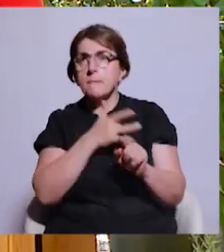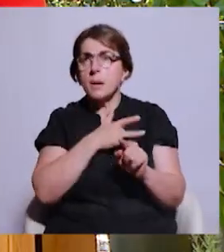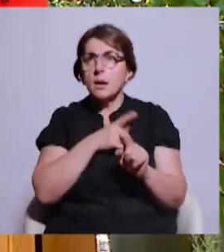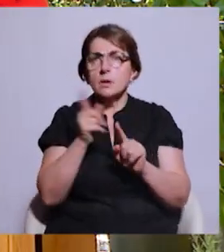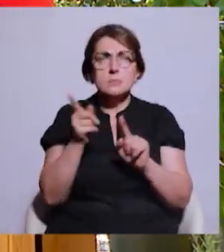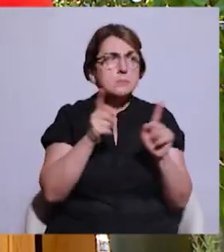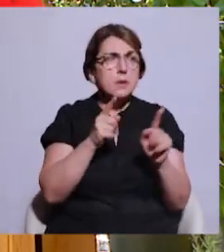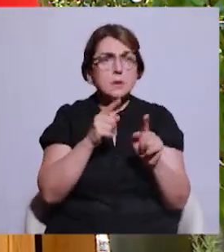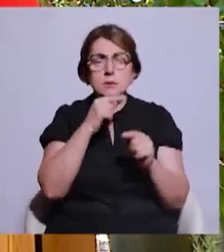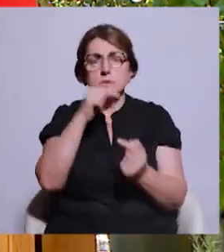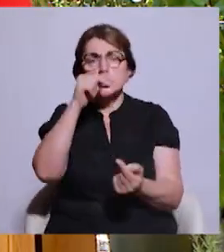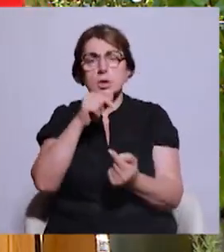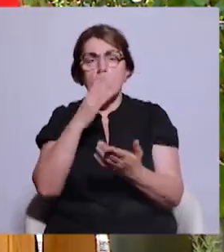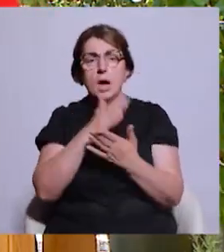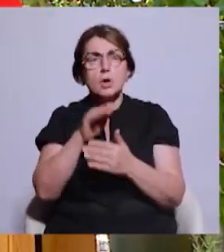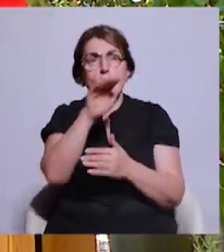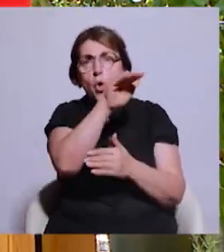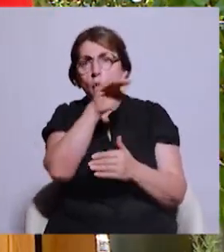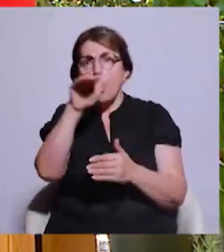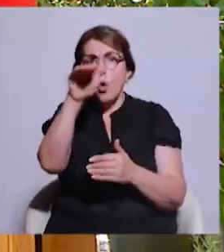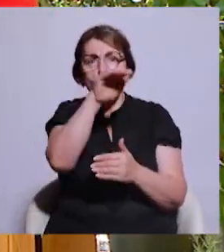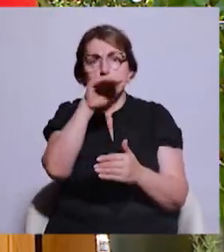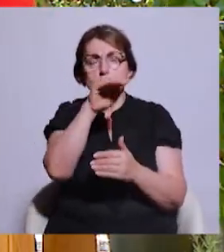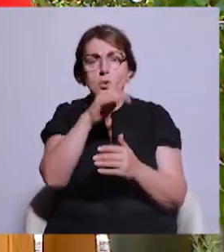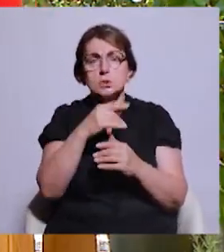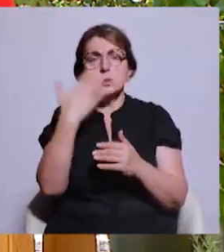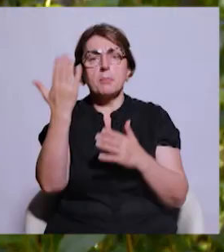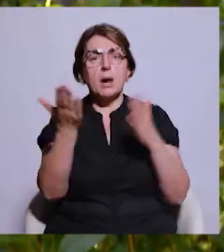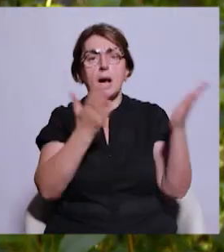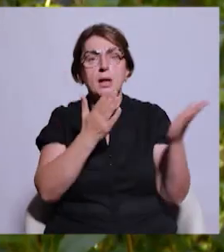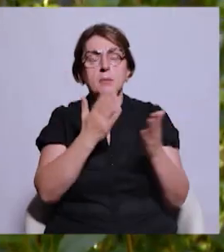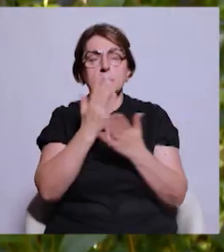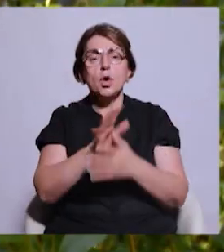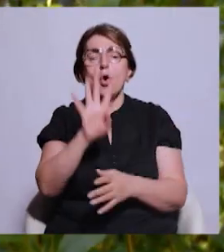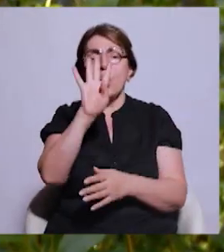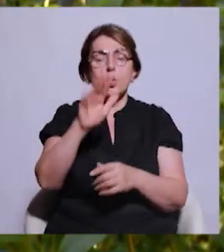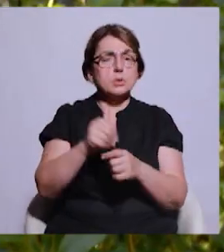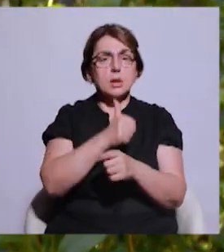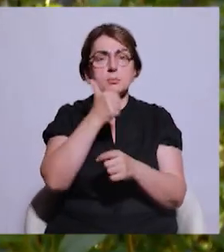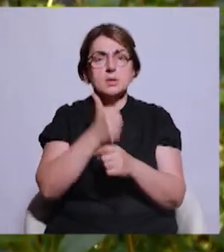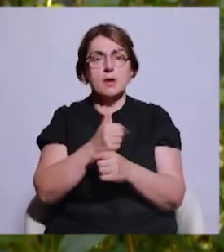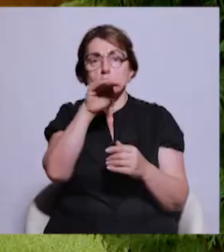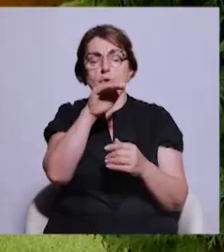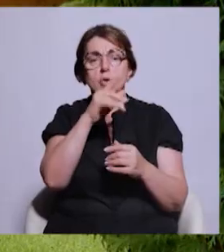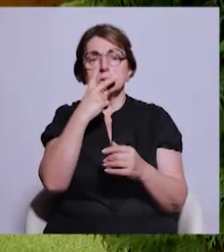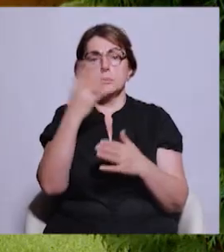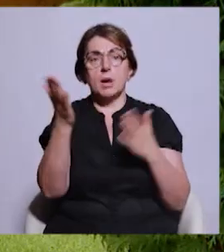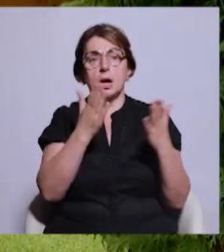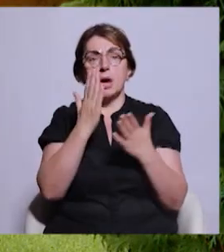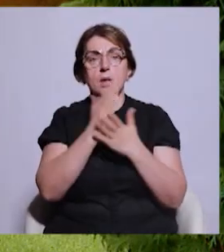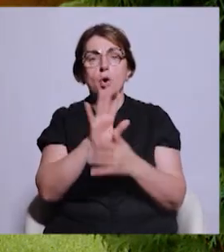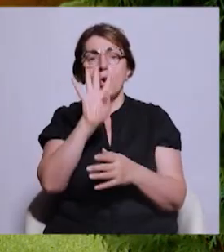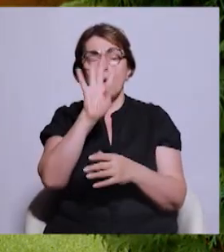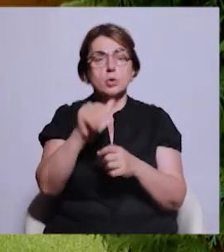გარემოში. რის მიხედვით? არსებობს ჰორიზონტის მხარეები, ბავშვებო, ეს არის ოთხი ძირითადი მხარე. მინდა გითხრათ,